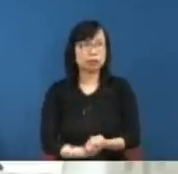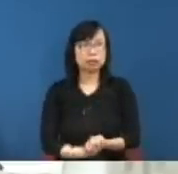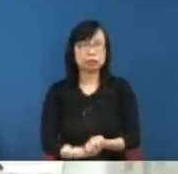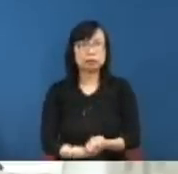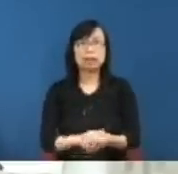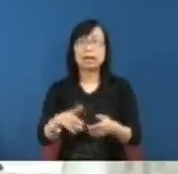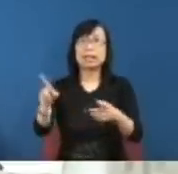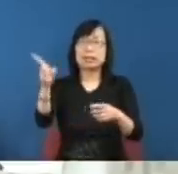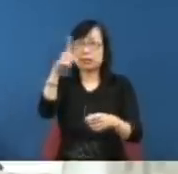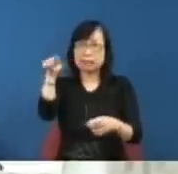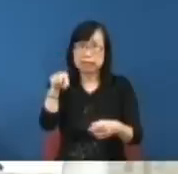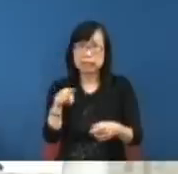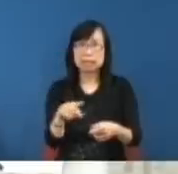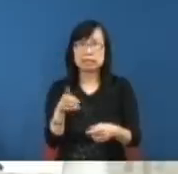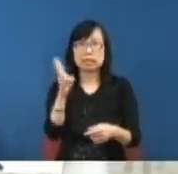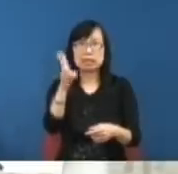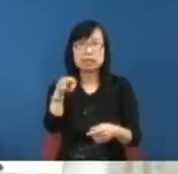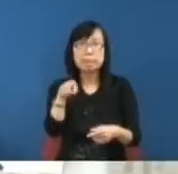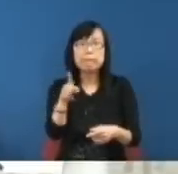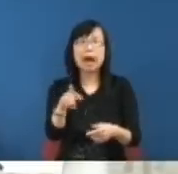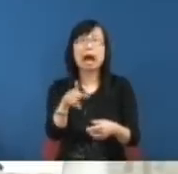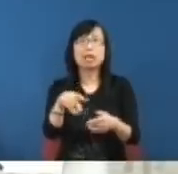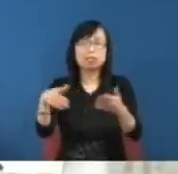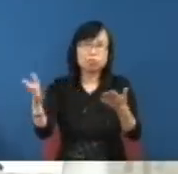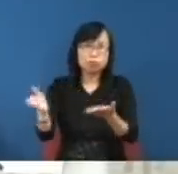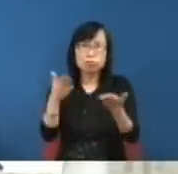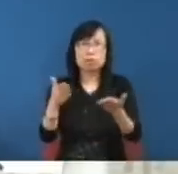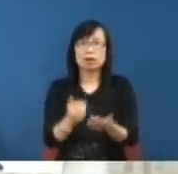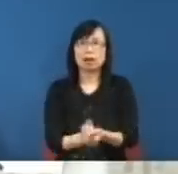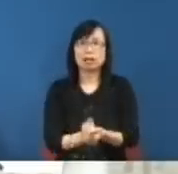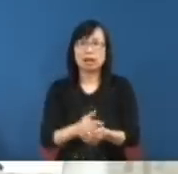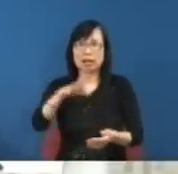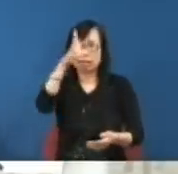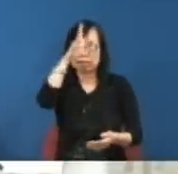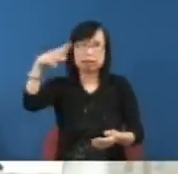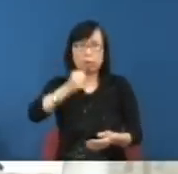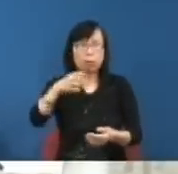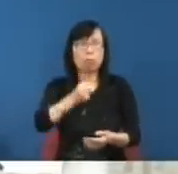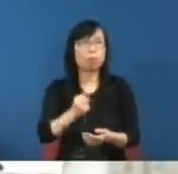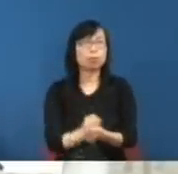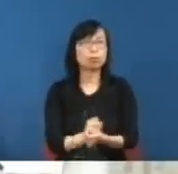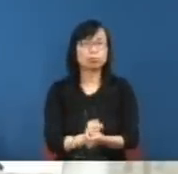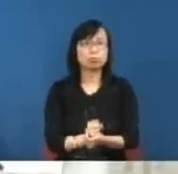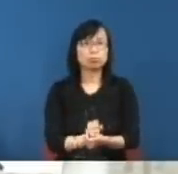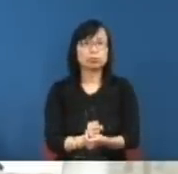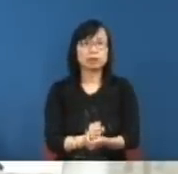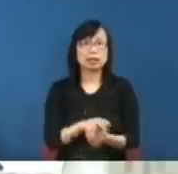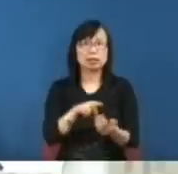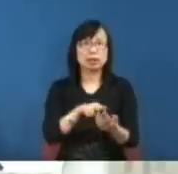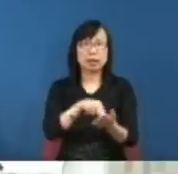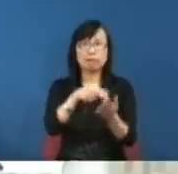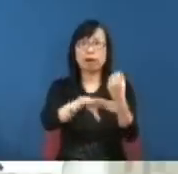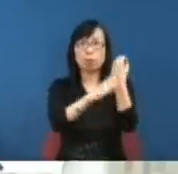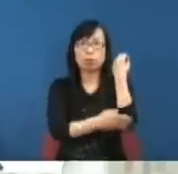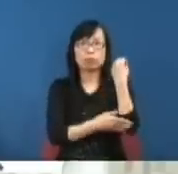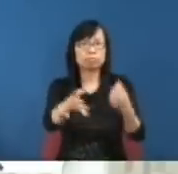千二即是八百人選的特首凌駕於我們的立法會，是不是？那就他